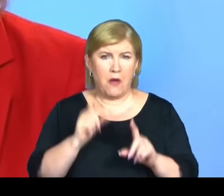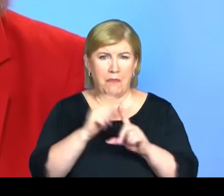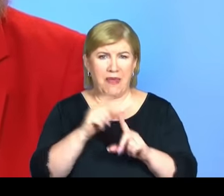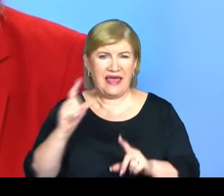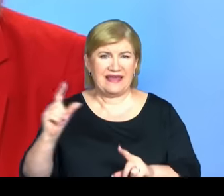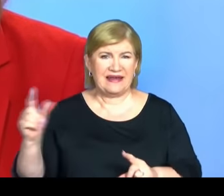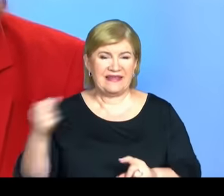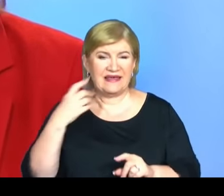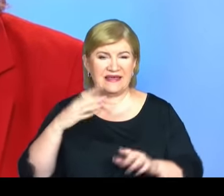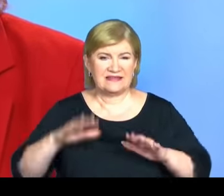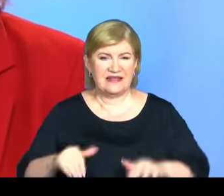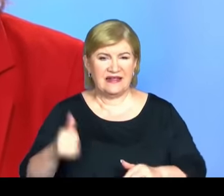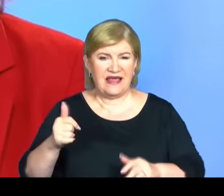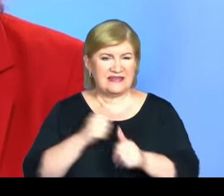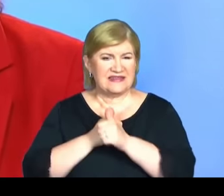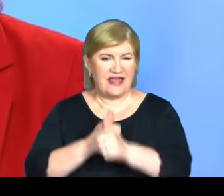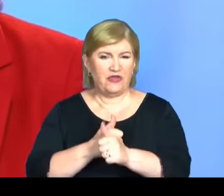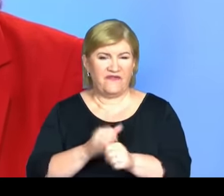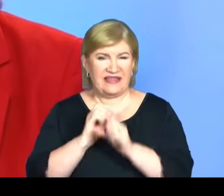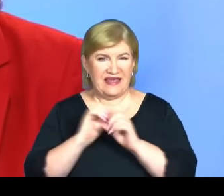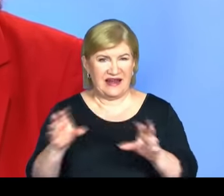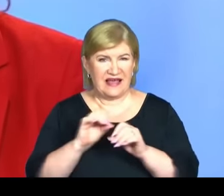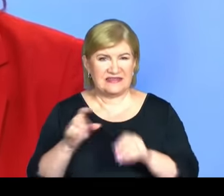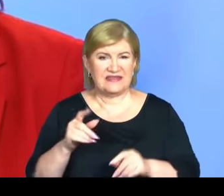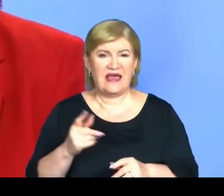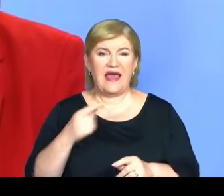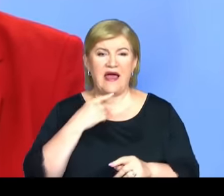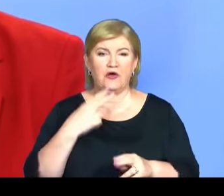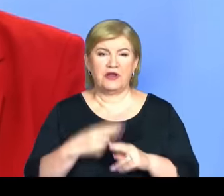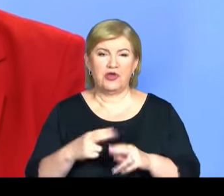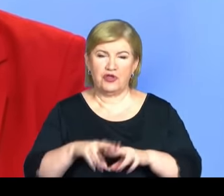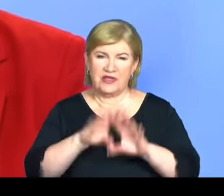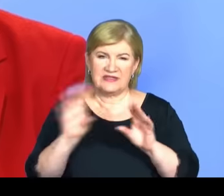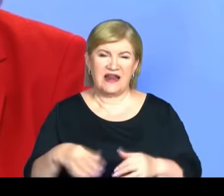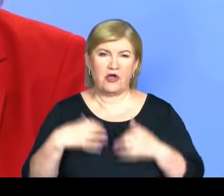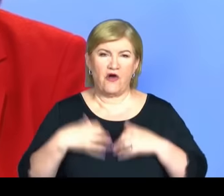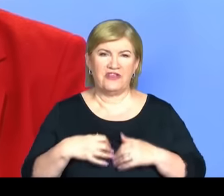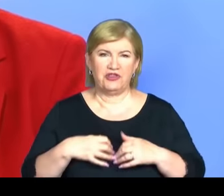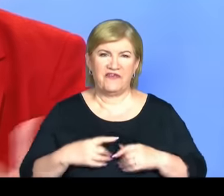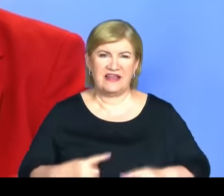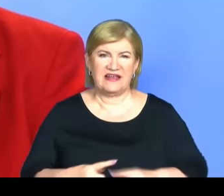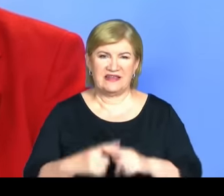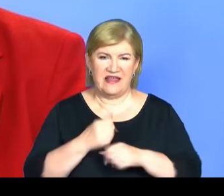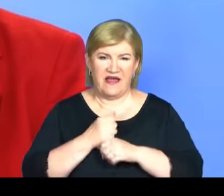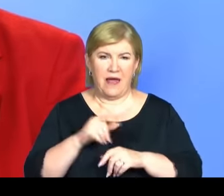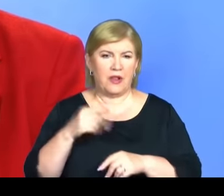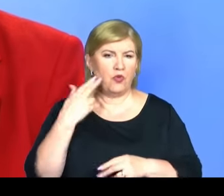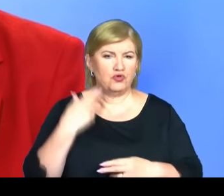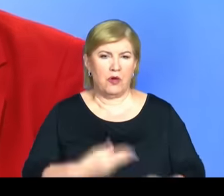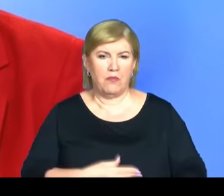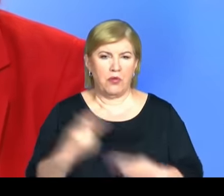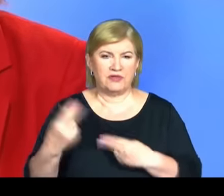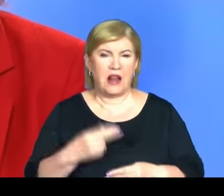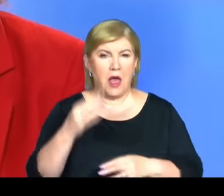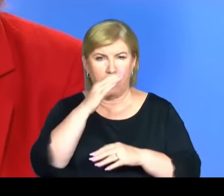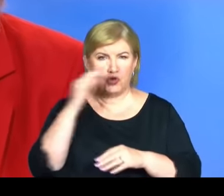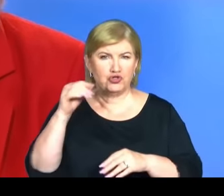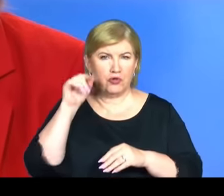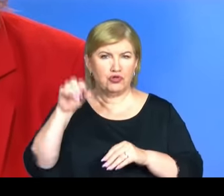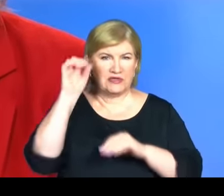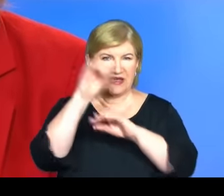jednej najsledovanejších relácií a ako riešenie celej covidovej krízy navrhoval, aby ľuďom posielali poštou do